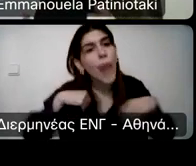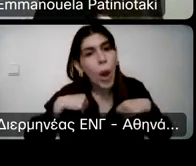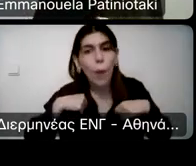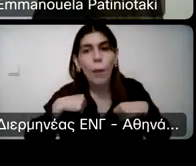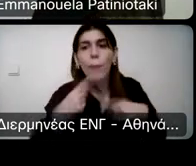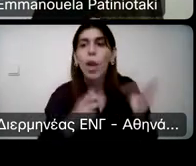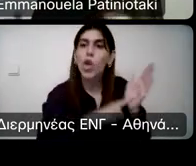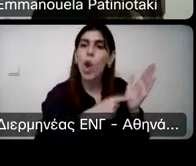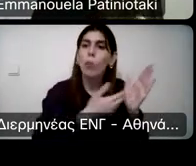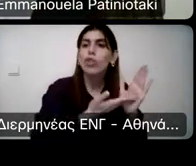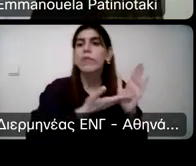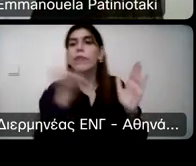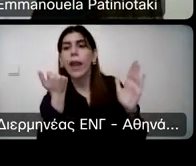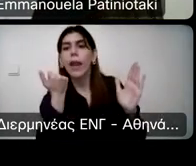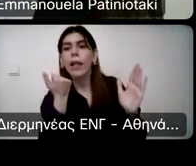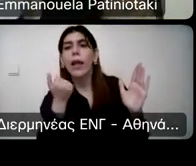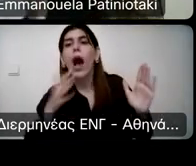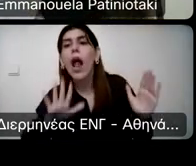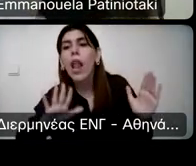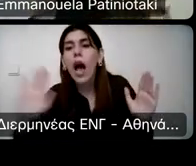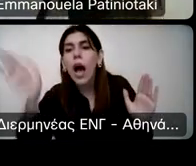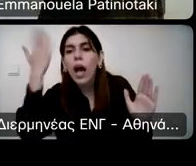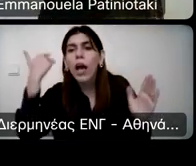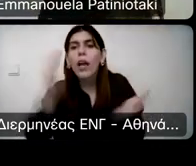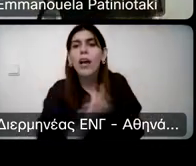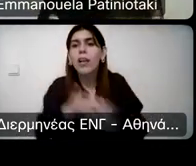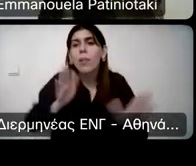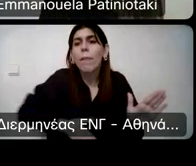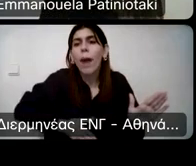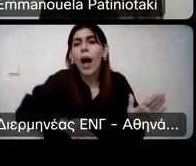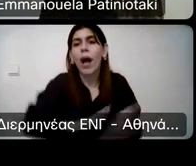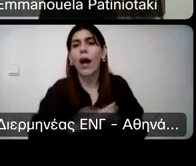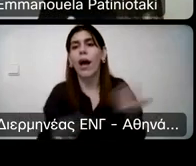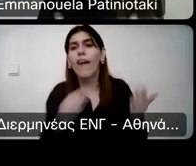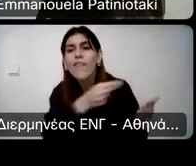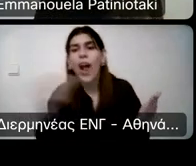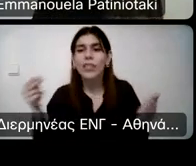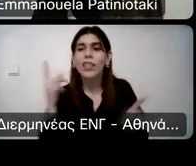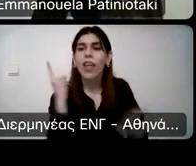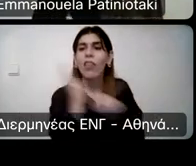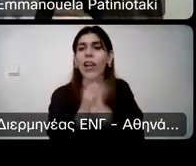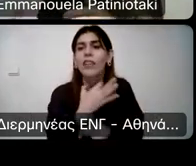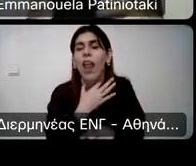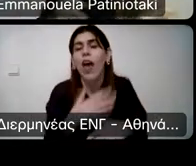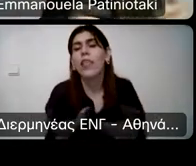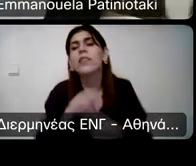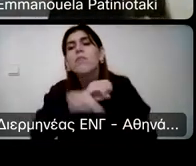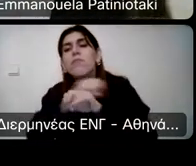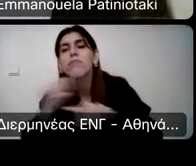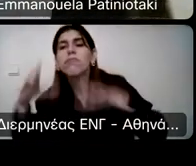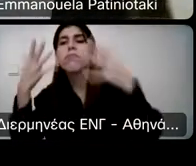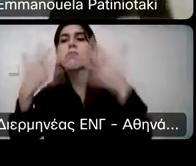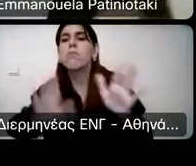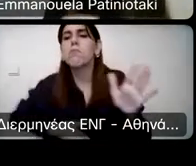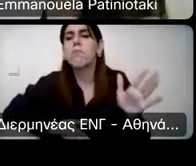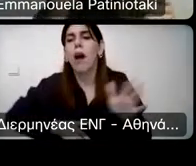σε κάποιους κλάδους, στους περισσότερους ίσως, συνεχίζει να υπάρχει ο όρος ειδικές ανάγκες γιατί δεν έχει γίνει εφαρμογή μέσα στον